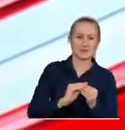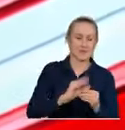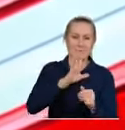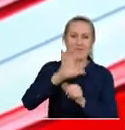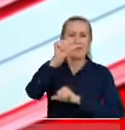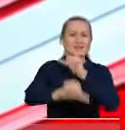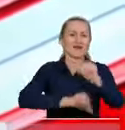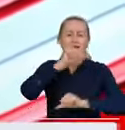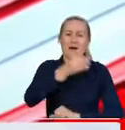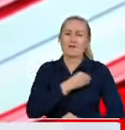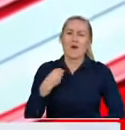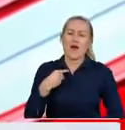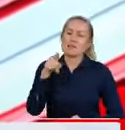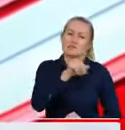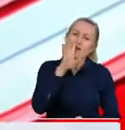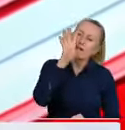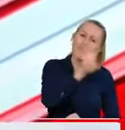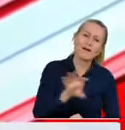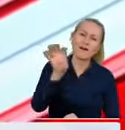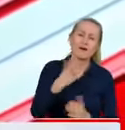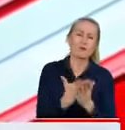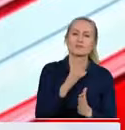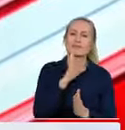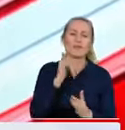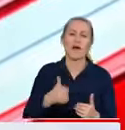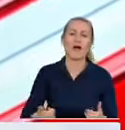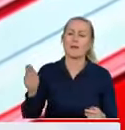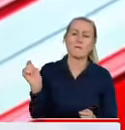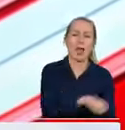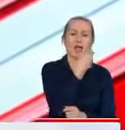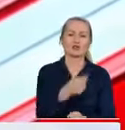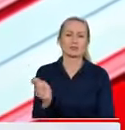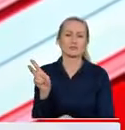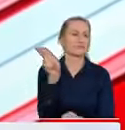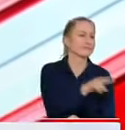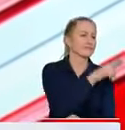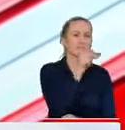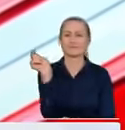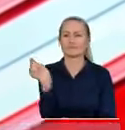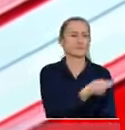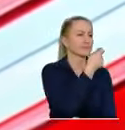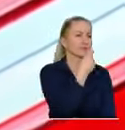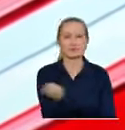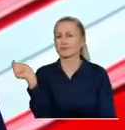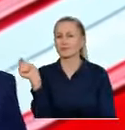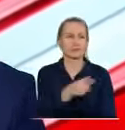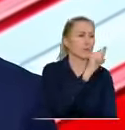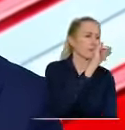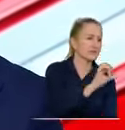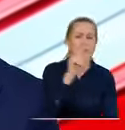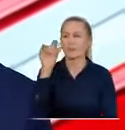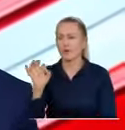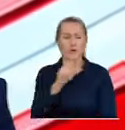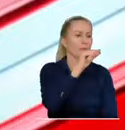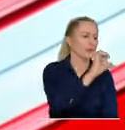Polacy są obserwatorami meczu tenisowego. PiS-PO. PiS-PO. Dzisiaj